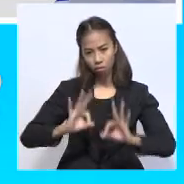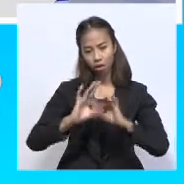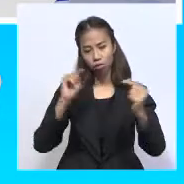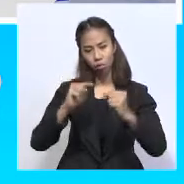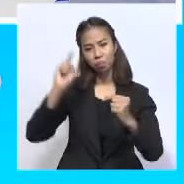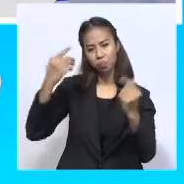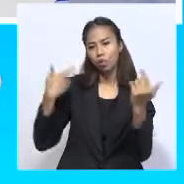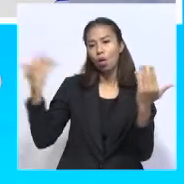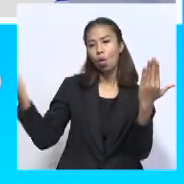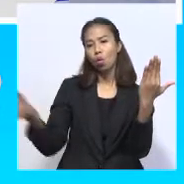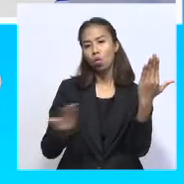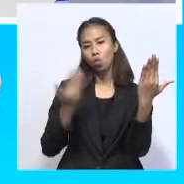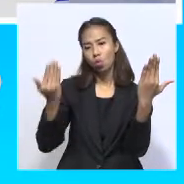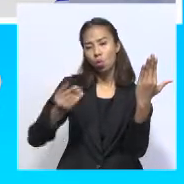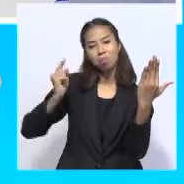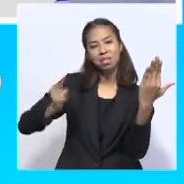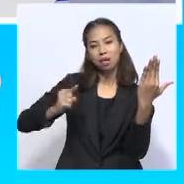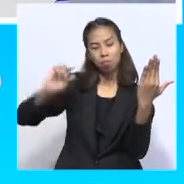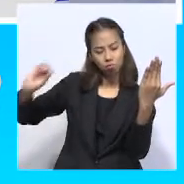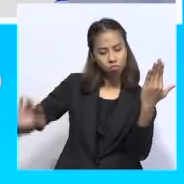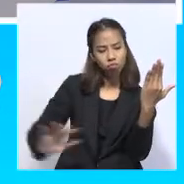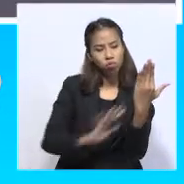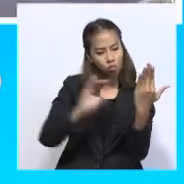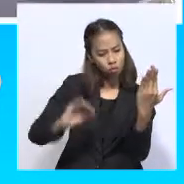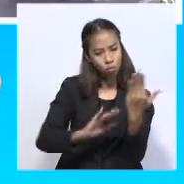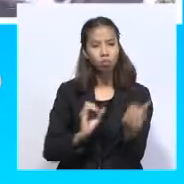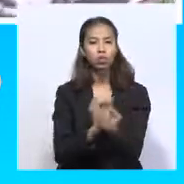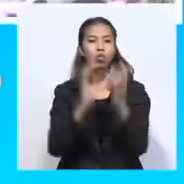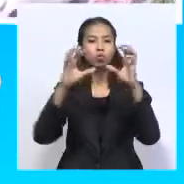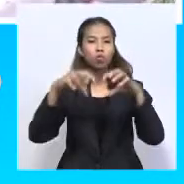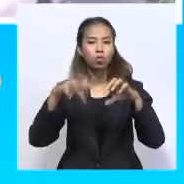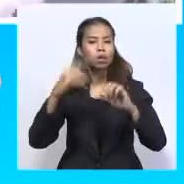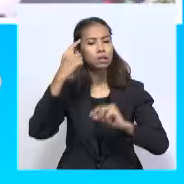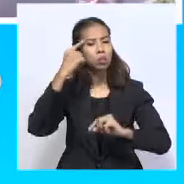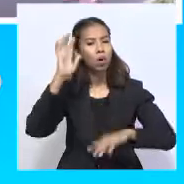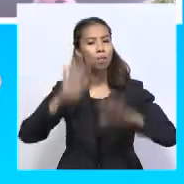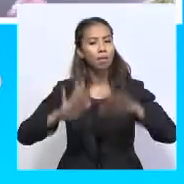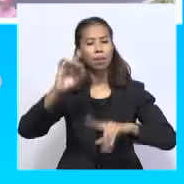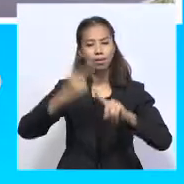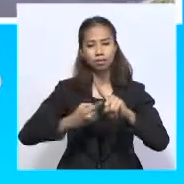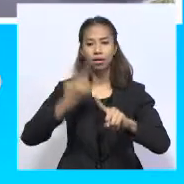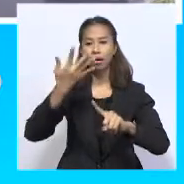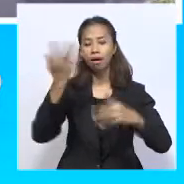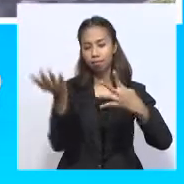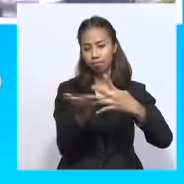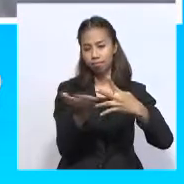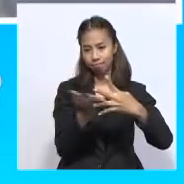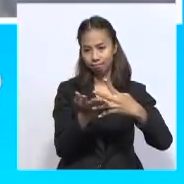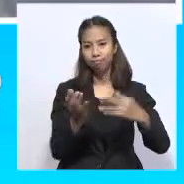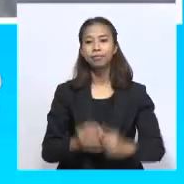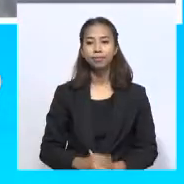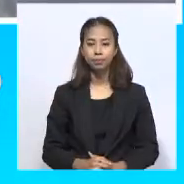ตกเฉียงใต้ซึ่งเป็นลมประจำฤดูด้วยนะครับซ ึ่ งเราคาดว่าจะเริ่มประมาณกลางเดือนพฤษภาคมไปครับ ท่